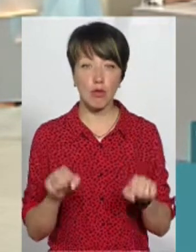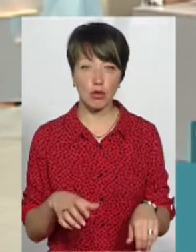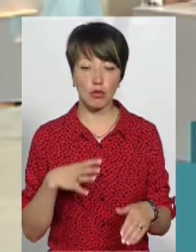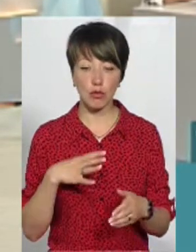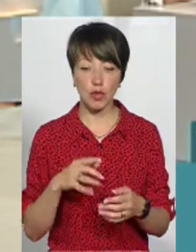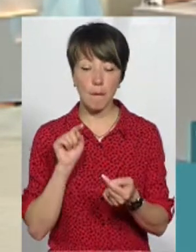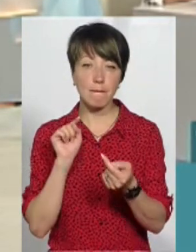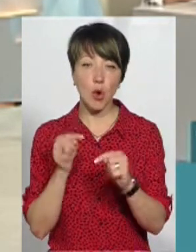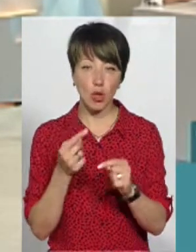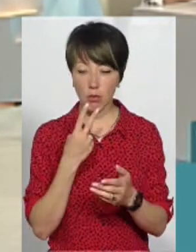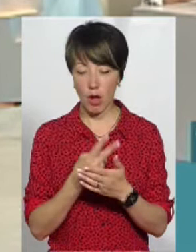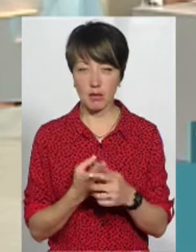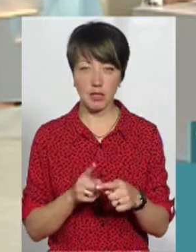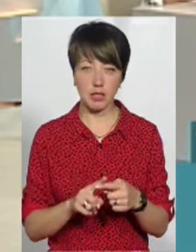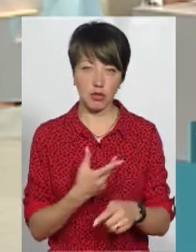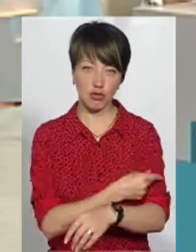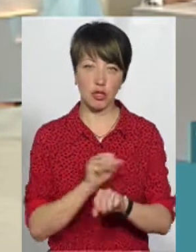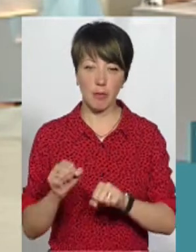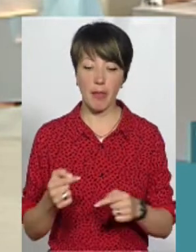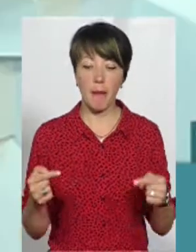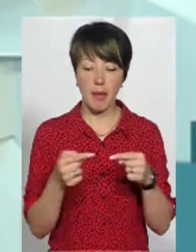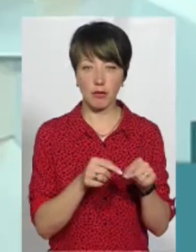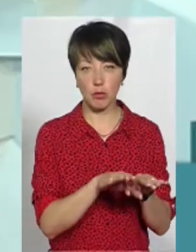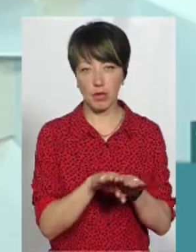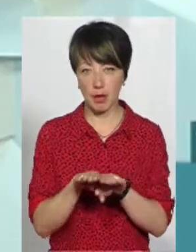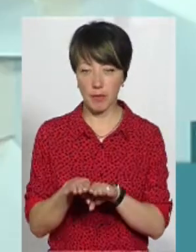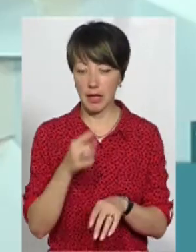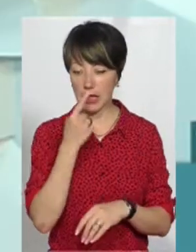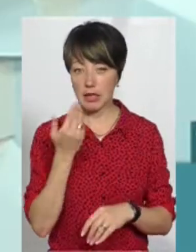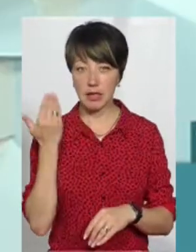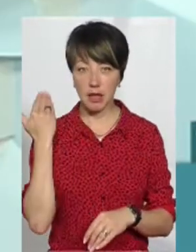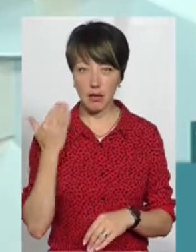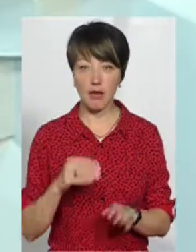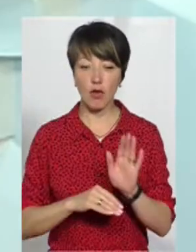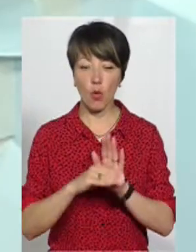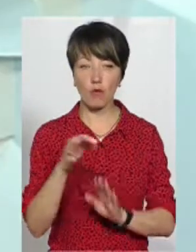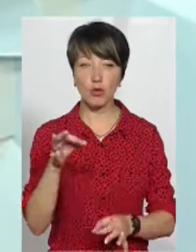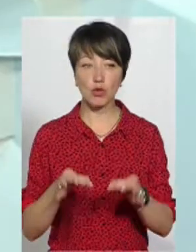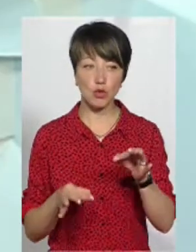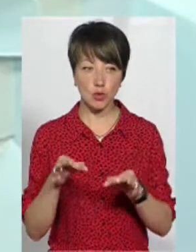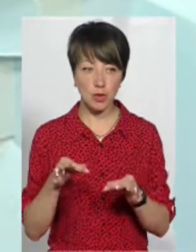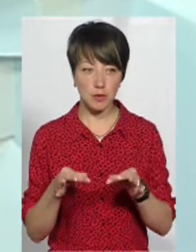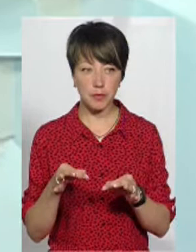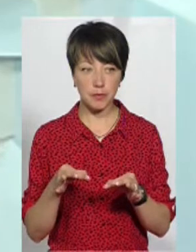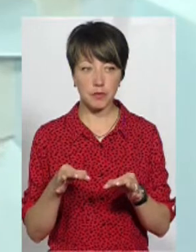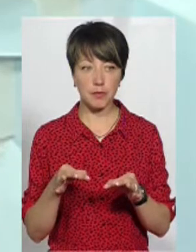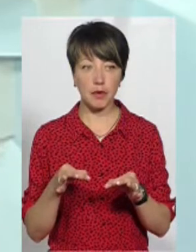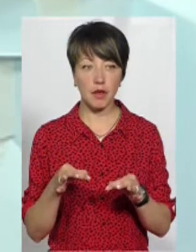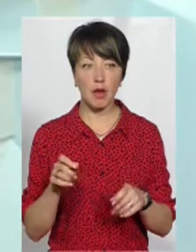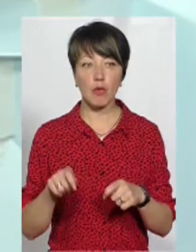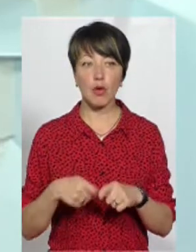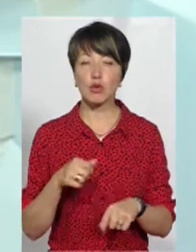бути протипоказане це щеплення на певному етапі. Недавно у Верховному суді, бо тут було піднято питання про